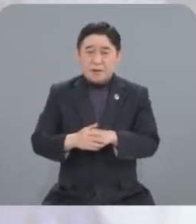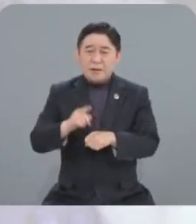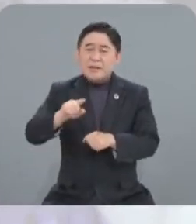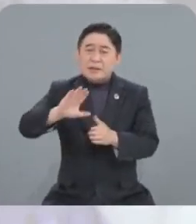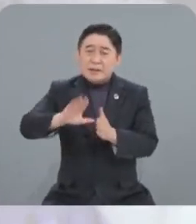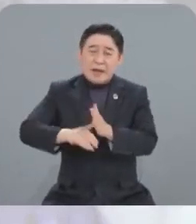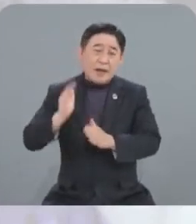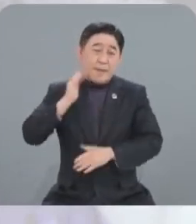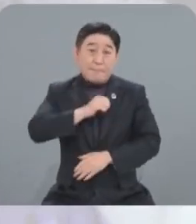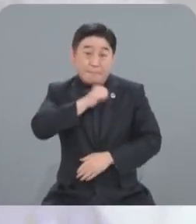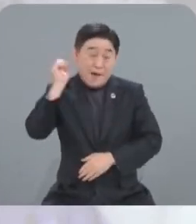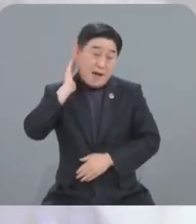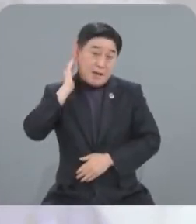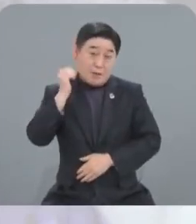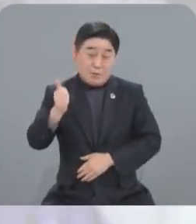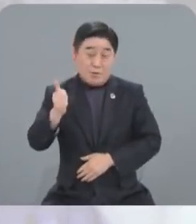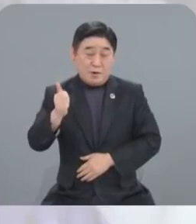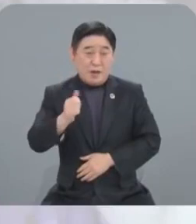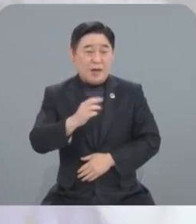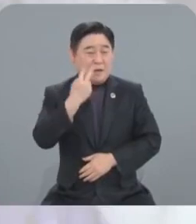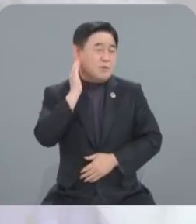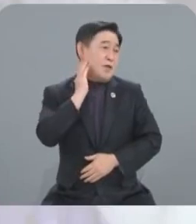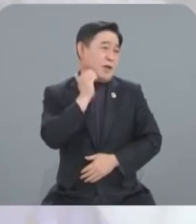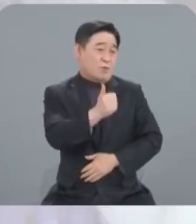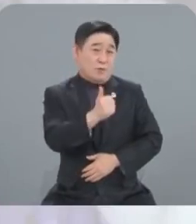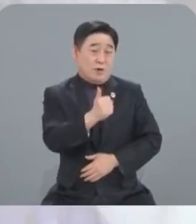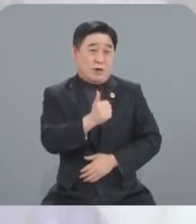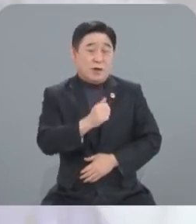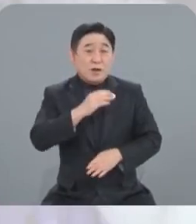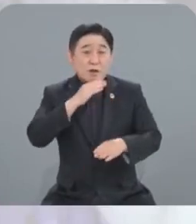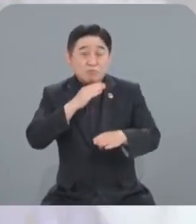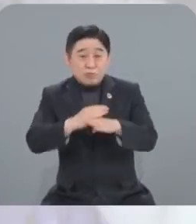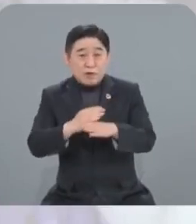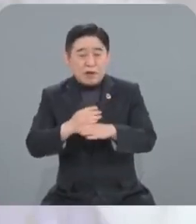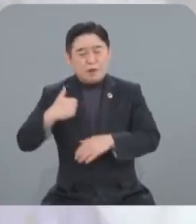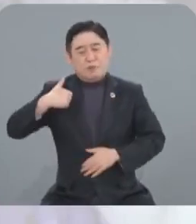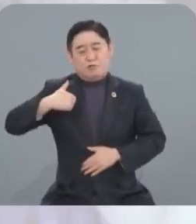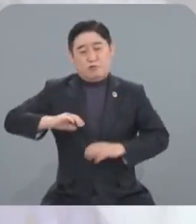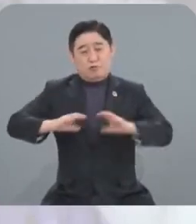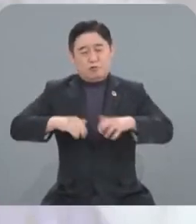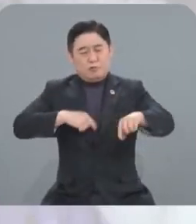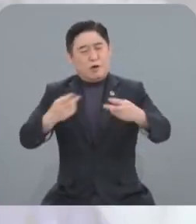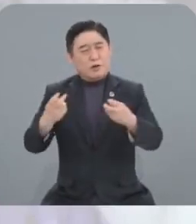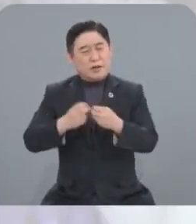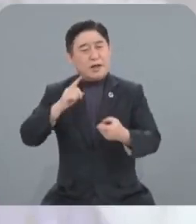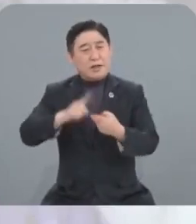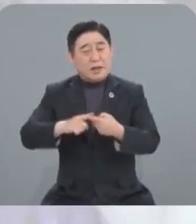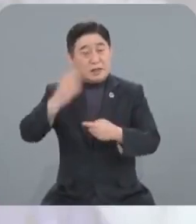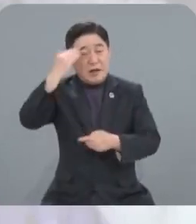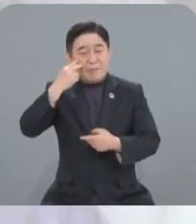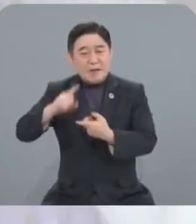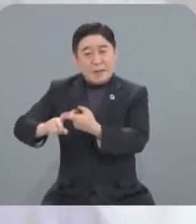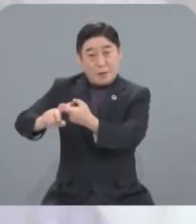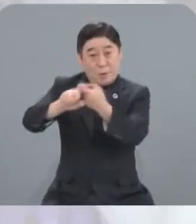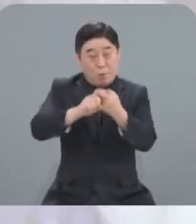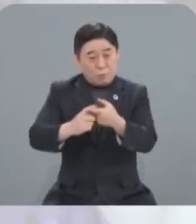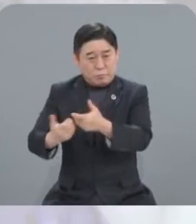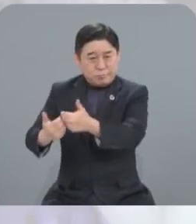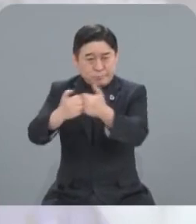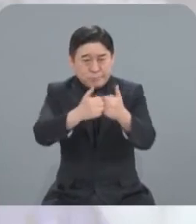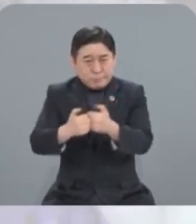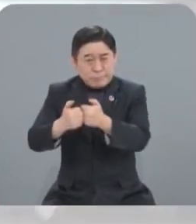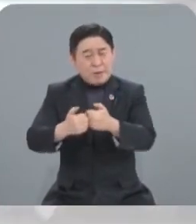대통령은 바이든 대통령과 대북 대중 정책을 둘러싼 한 미 공조 에 대한 논의를 해야